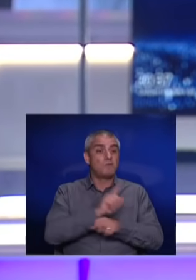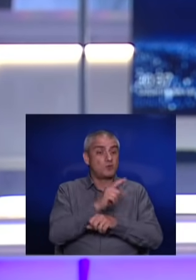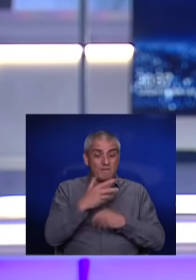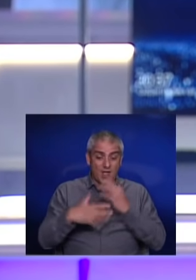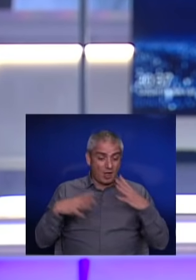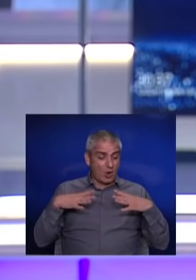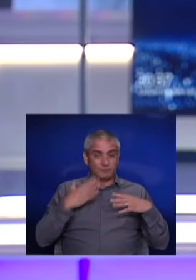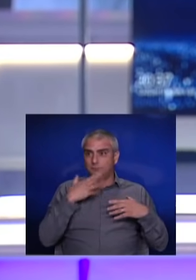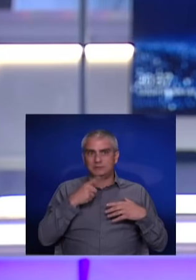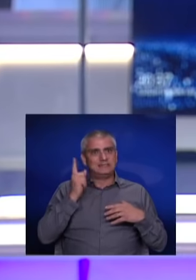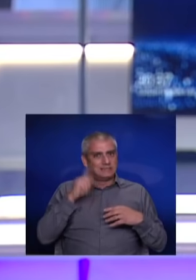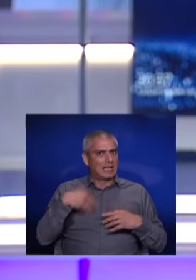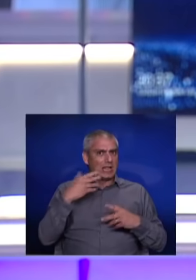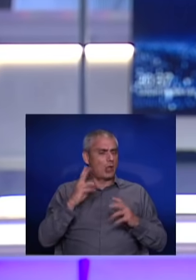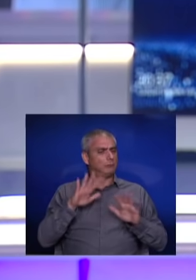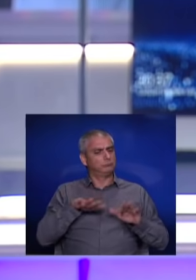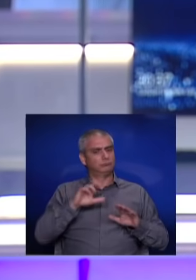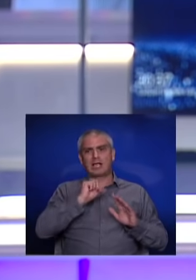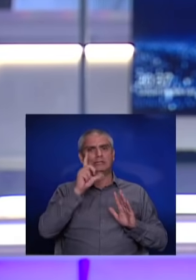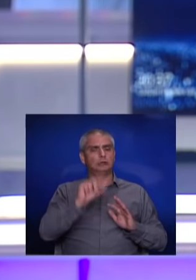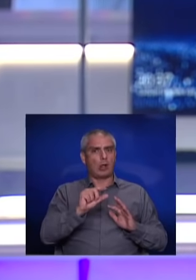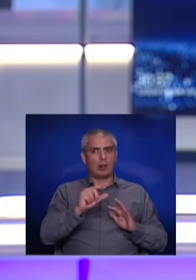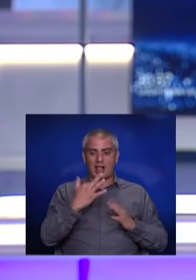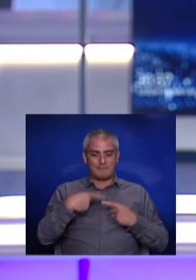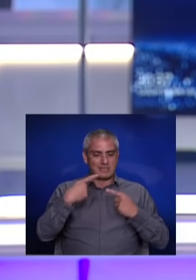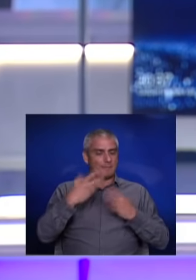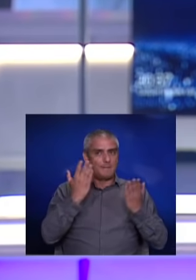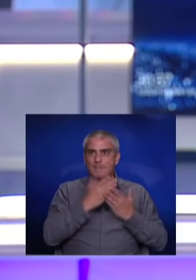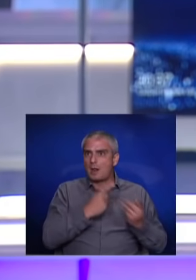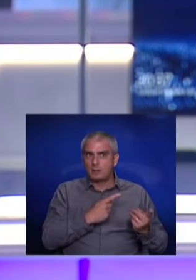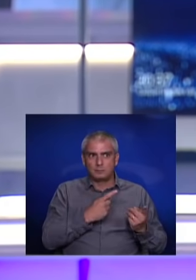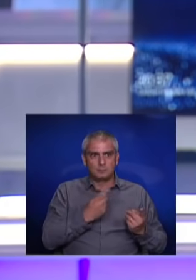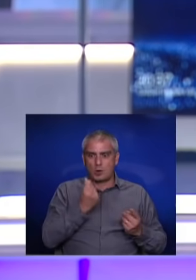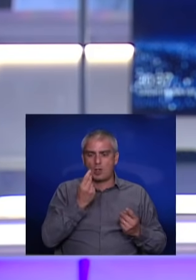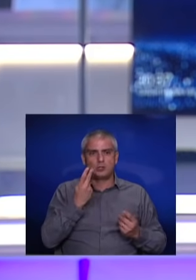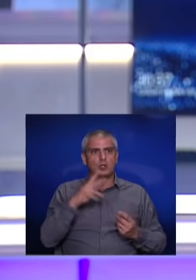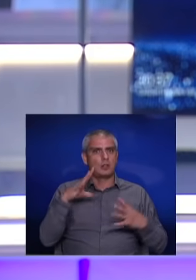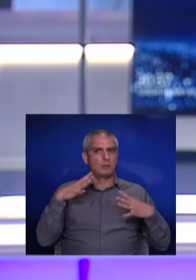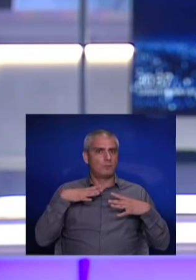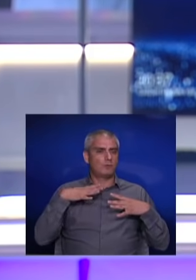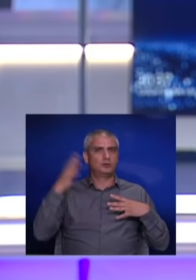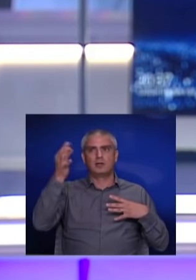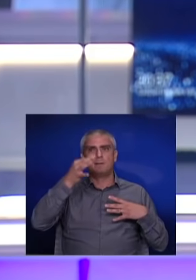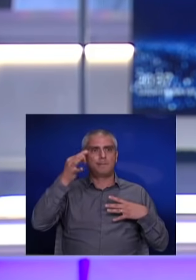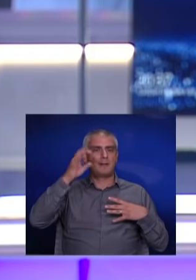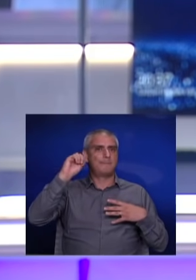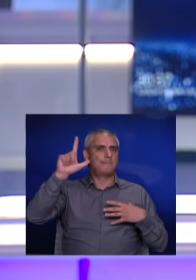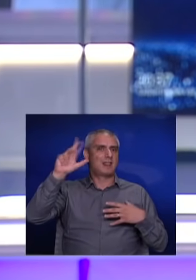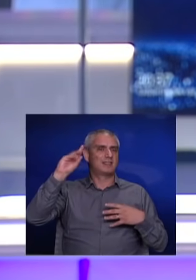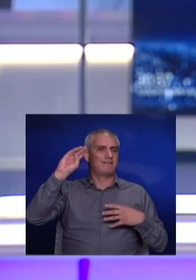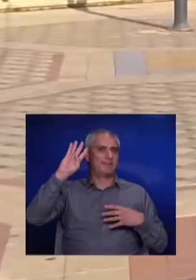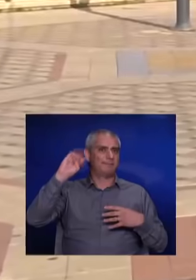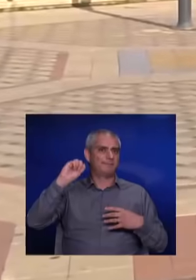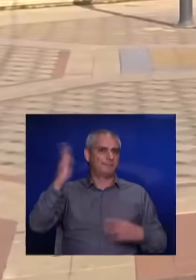חופשה בישראל אמורה להיות הזולה ביותר, כמה ימים באילת למשל, יעלו יותר מחופשה באיים המלדיביים. הנה הכתבה.